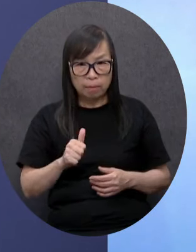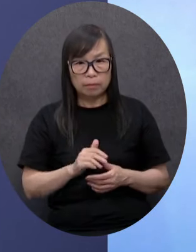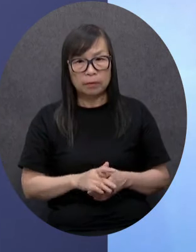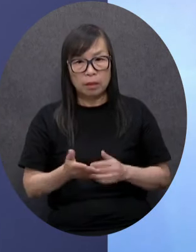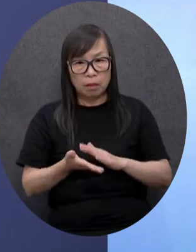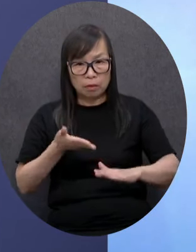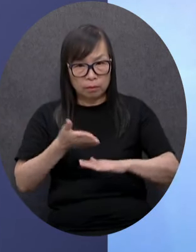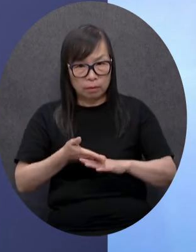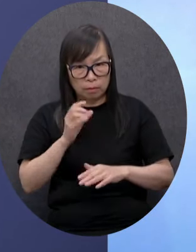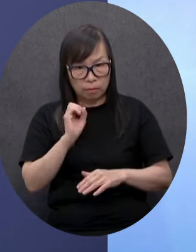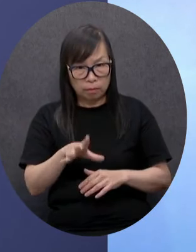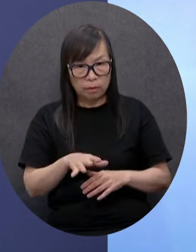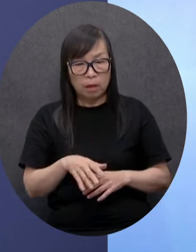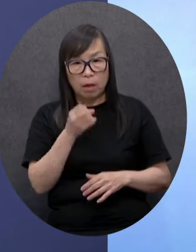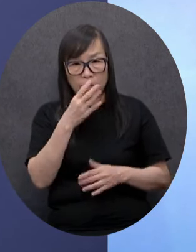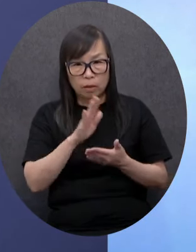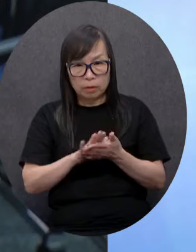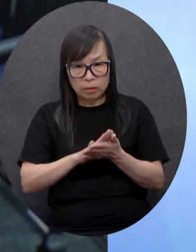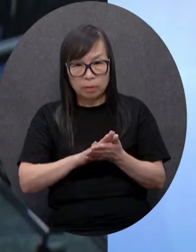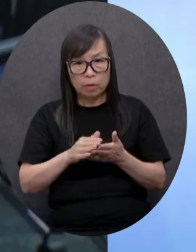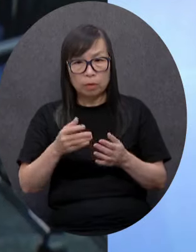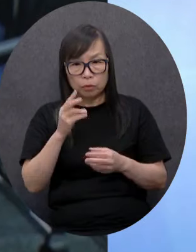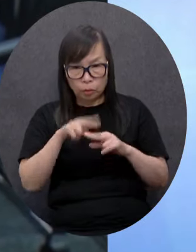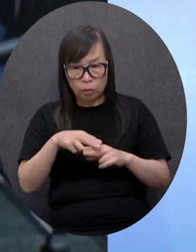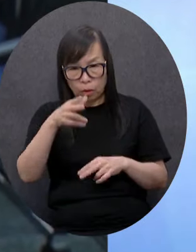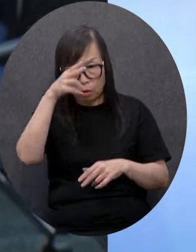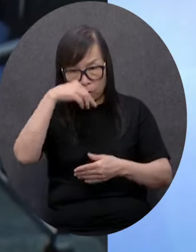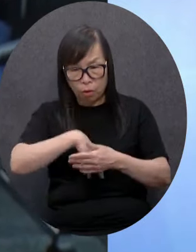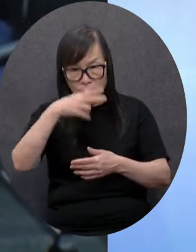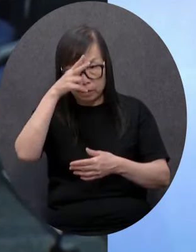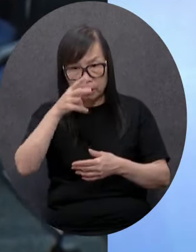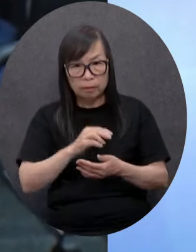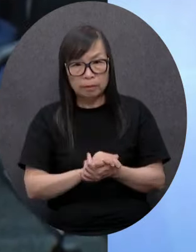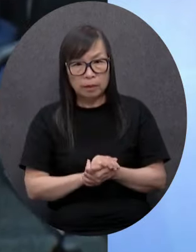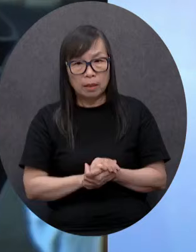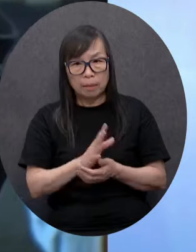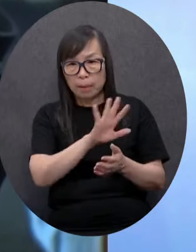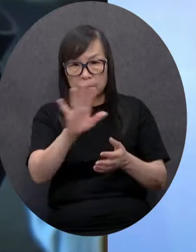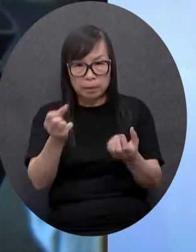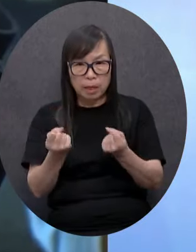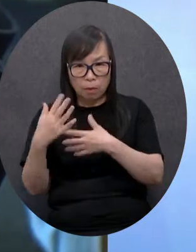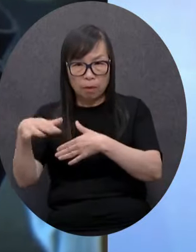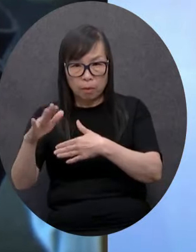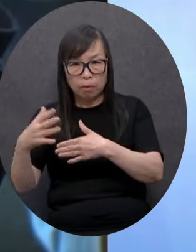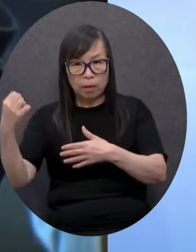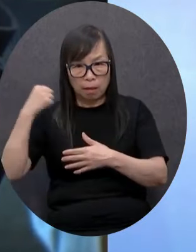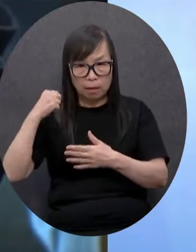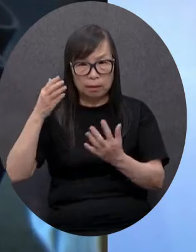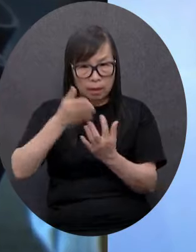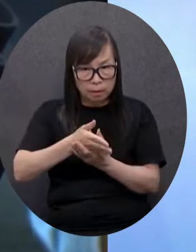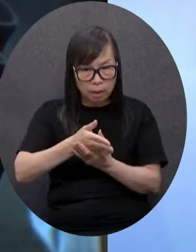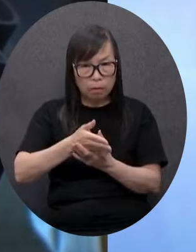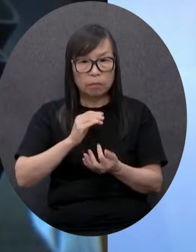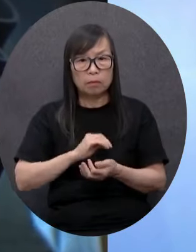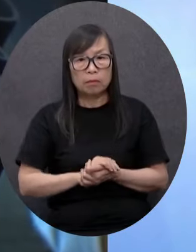我想重申，香港事务纯属中国内政，不容任何外部势力插手干